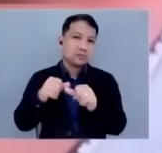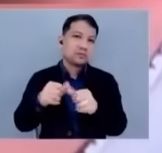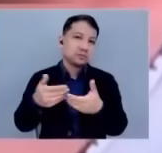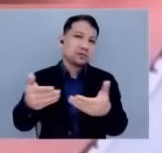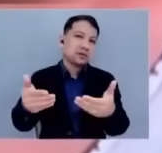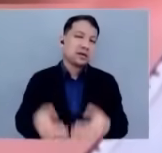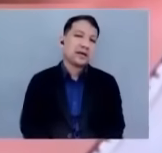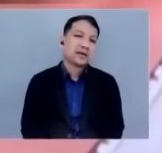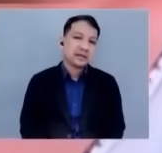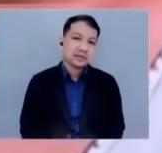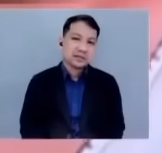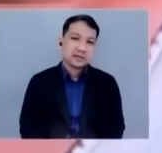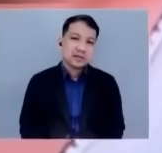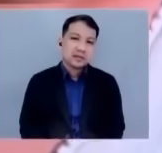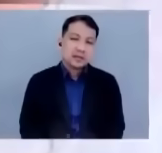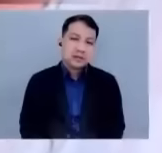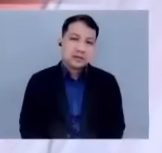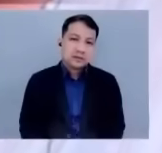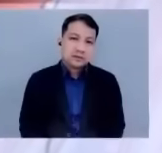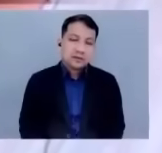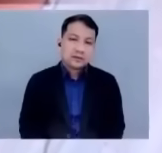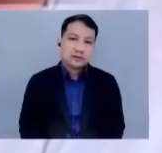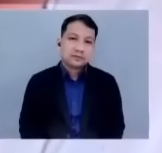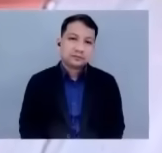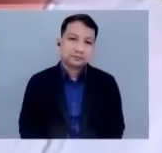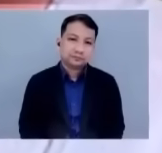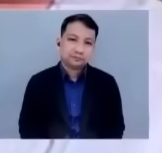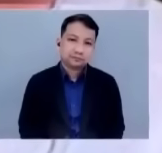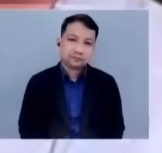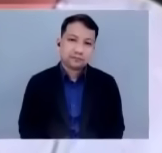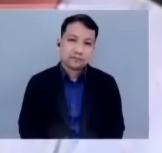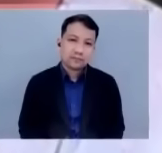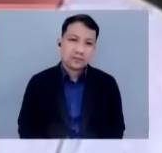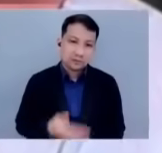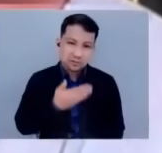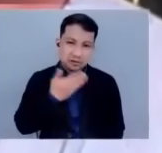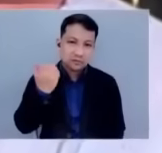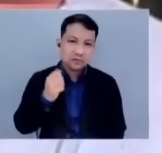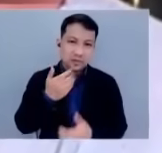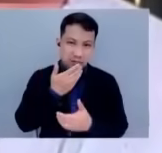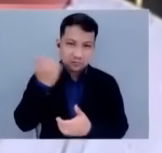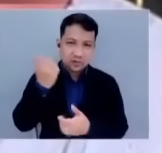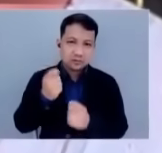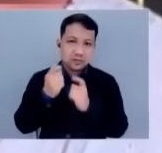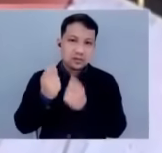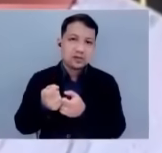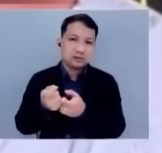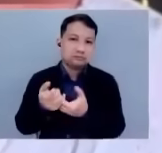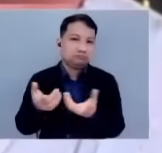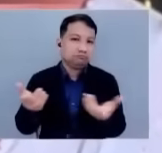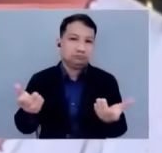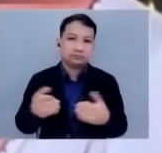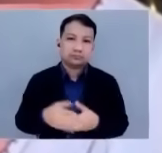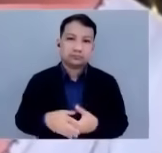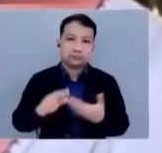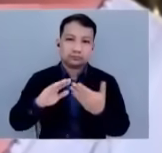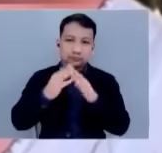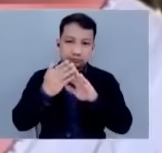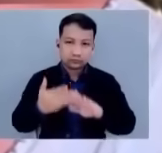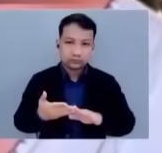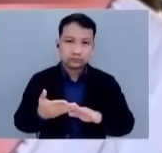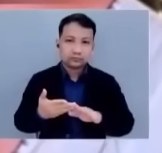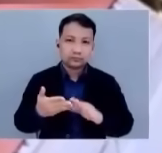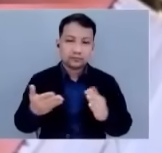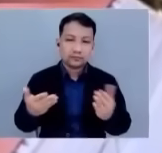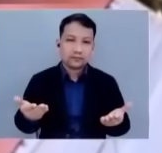There's life goes on. We just wish him the best. We wish him peace